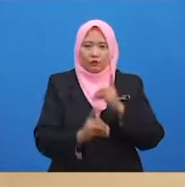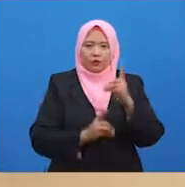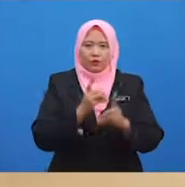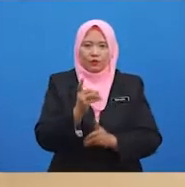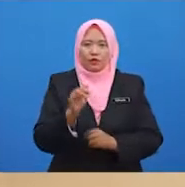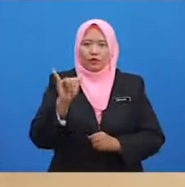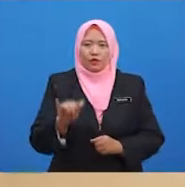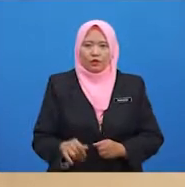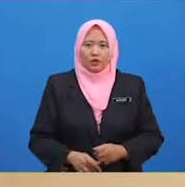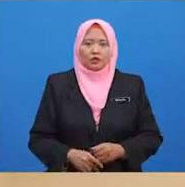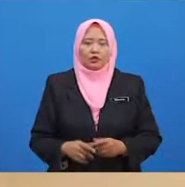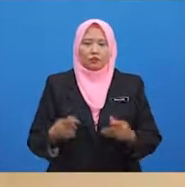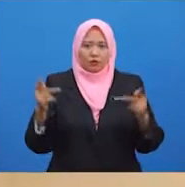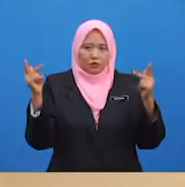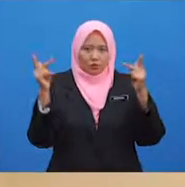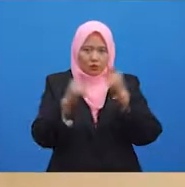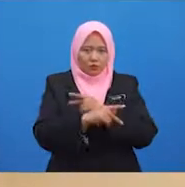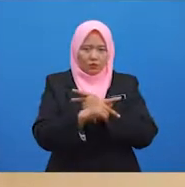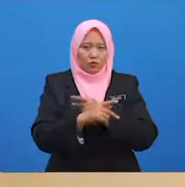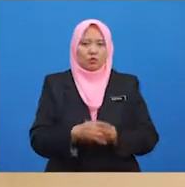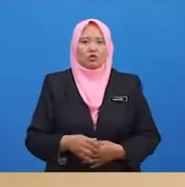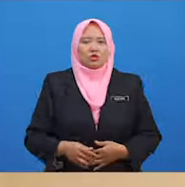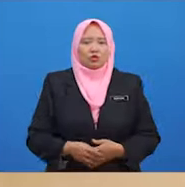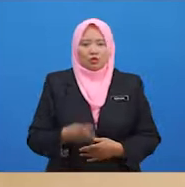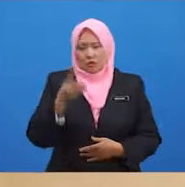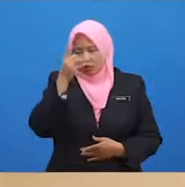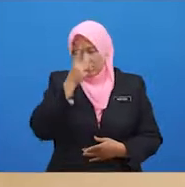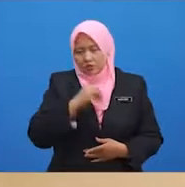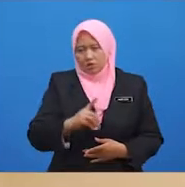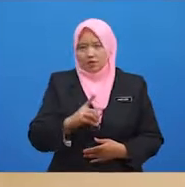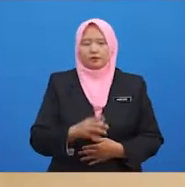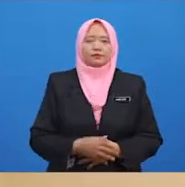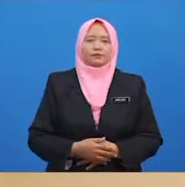menimbulkan lebih banyak kehancuran dan penderitaan.